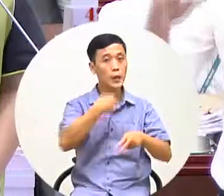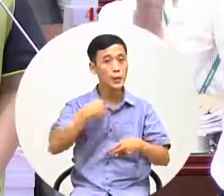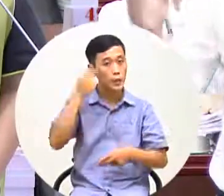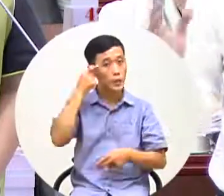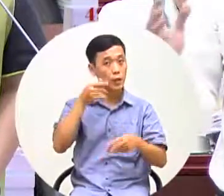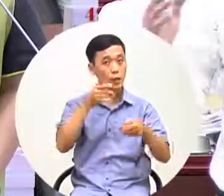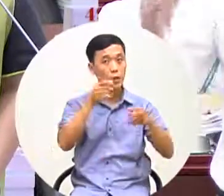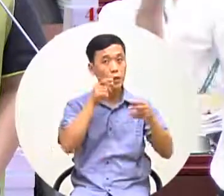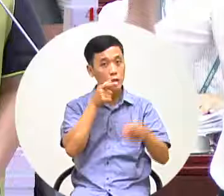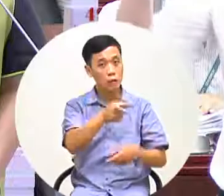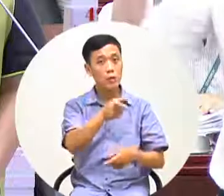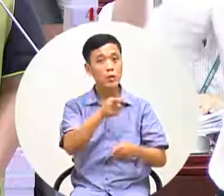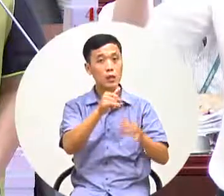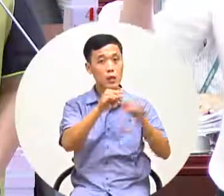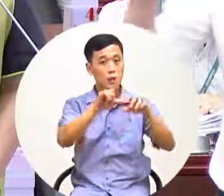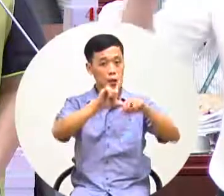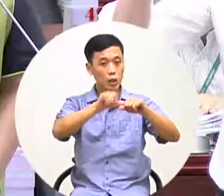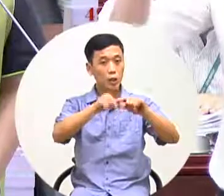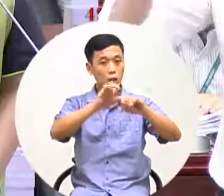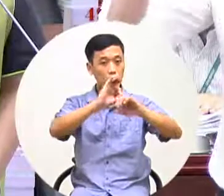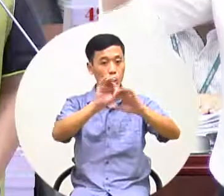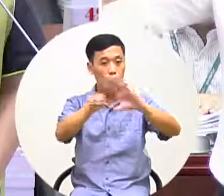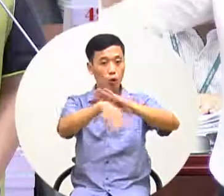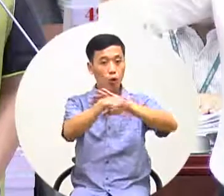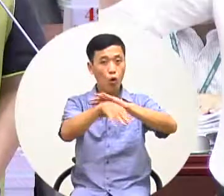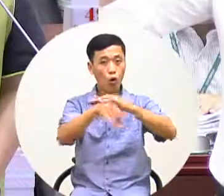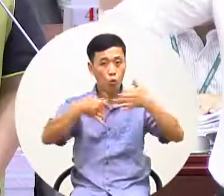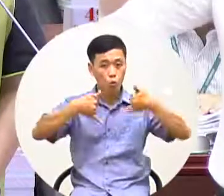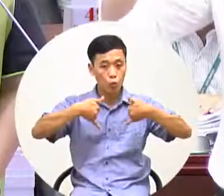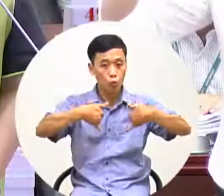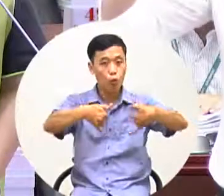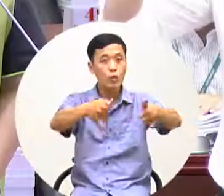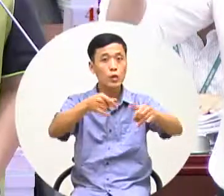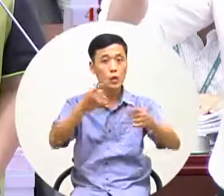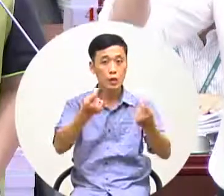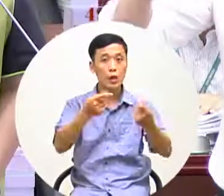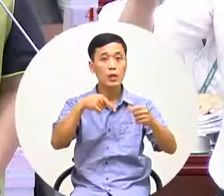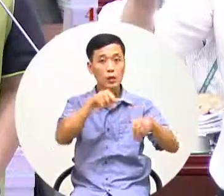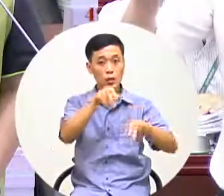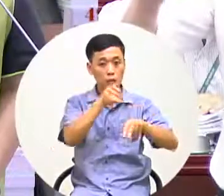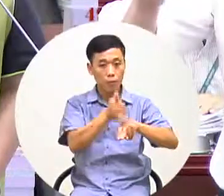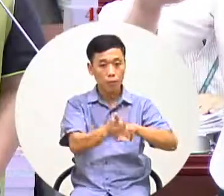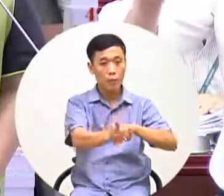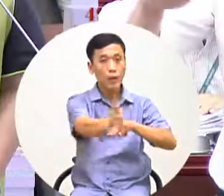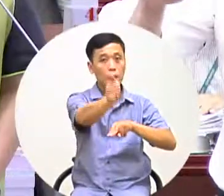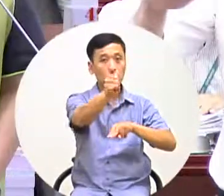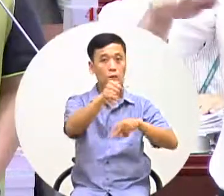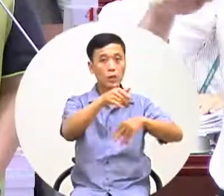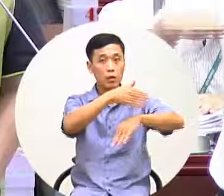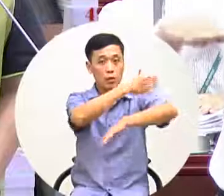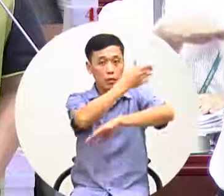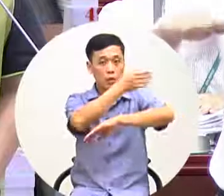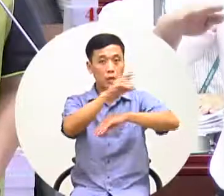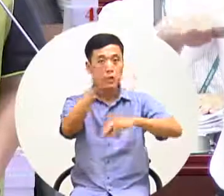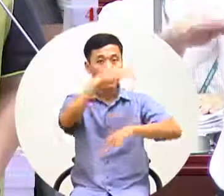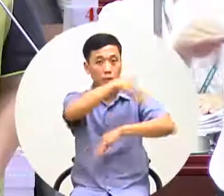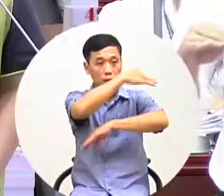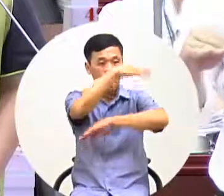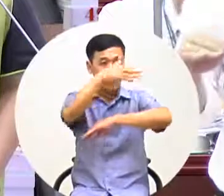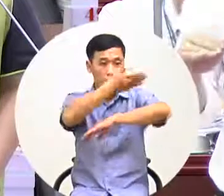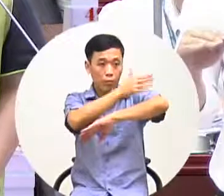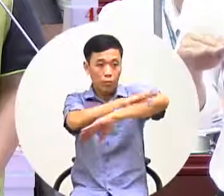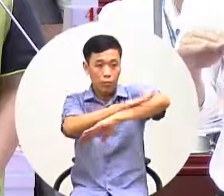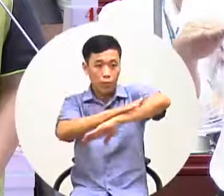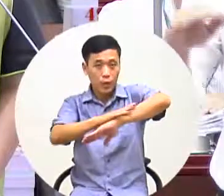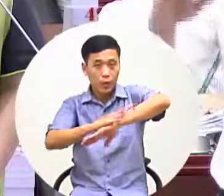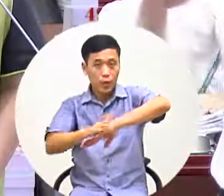它其实是有点你可以在滑梯上可以从山坡上这样慢慢，它是一个缓慢的速度下来，因为安全